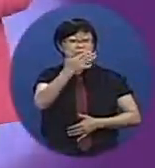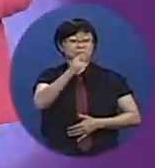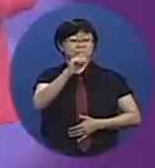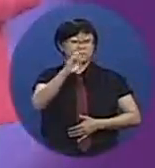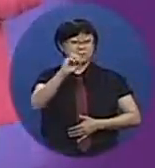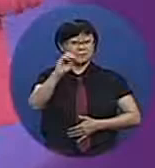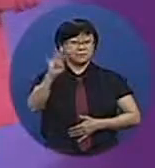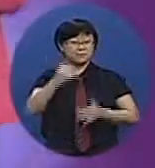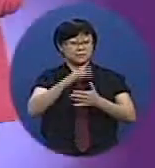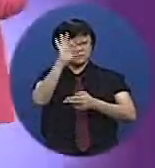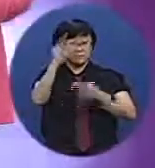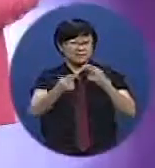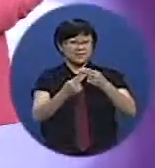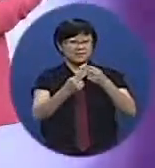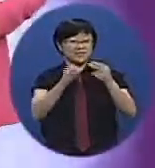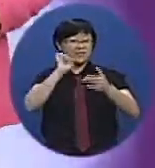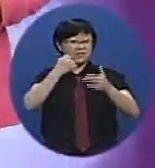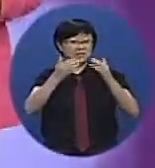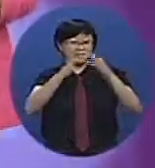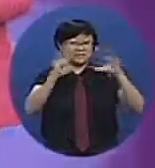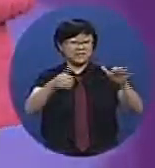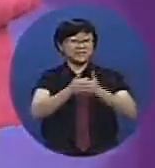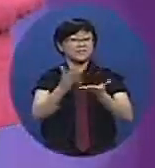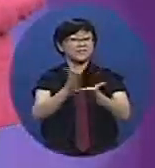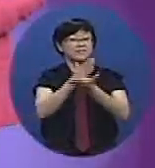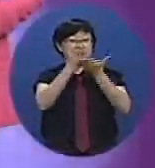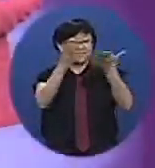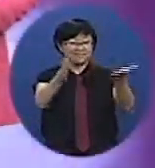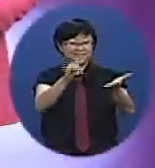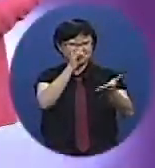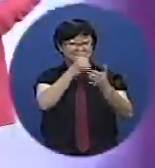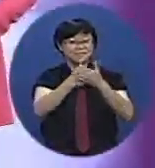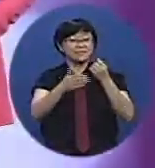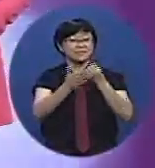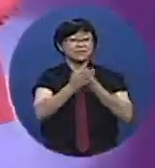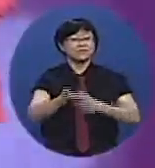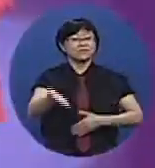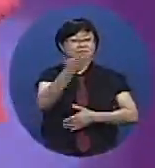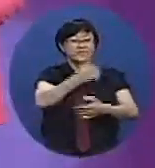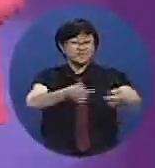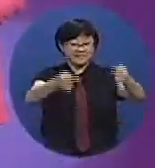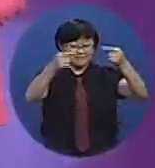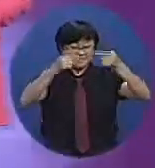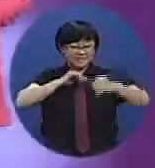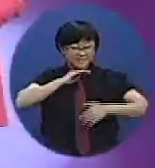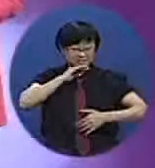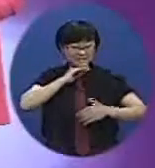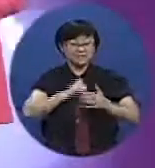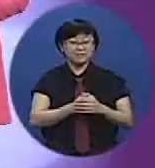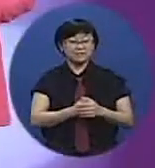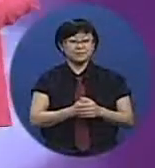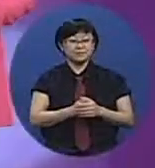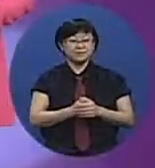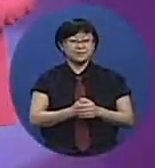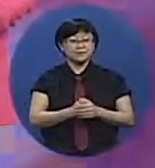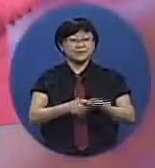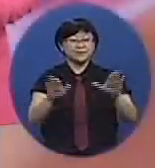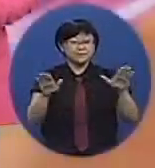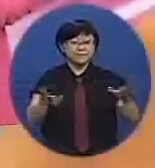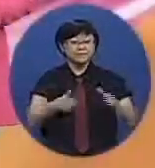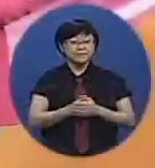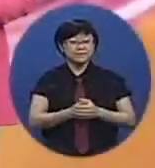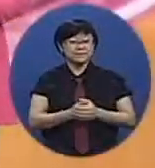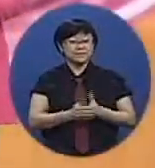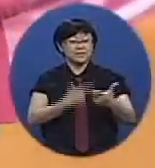수익금은 우리 어려운 이웃들에게 이렇게 나눠드리고 있습니다. 네. 여러분의 많은 참여 기다리겠습니다. 네, 자